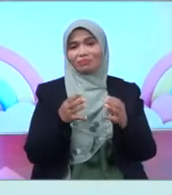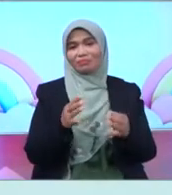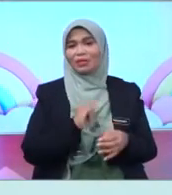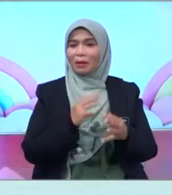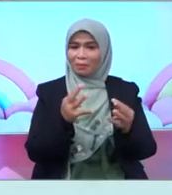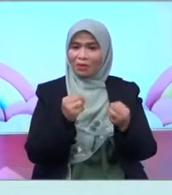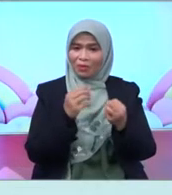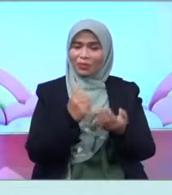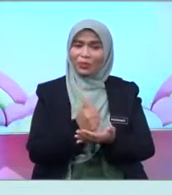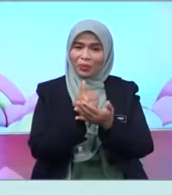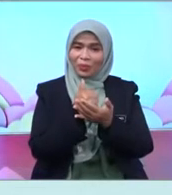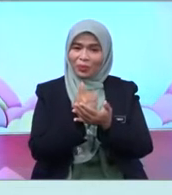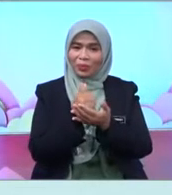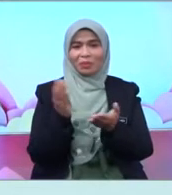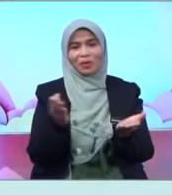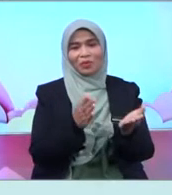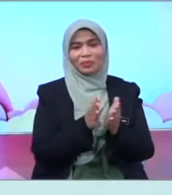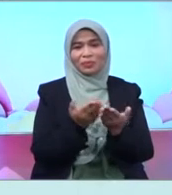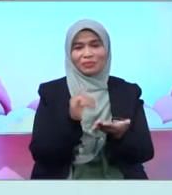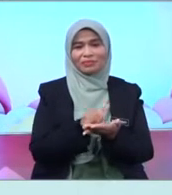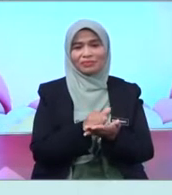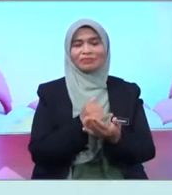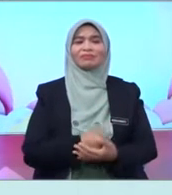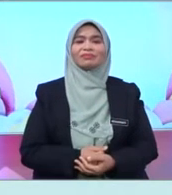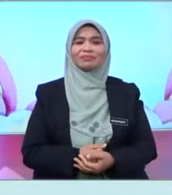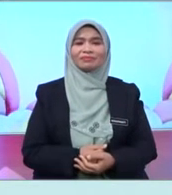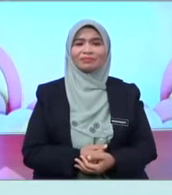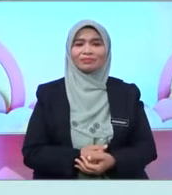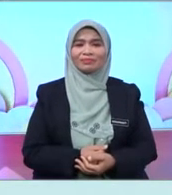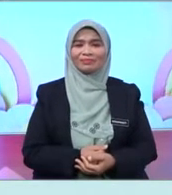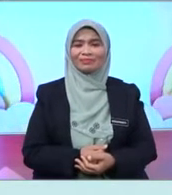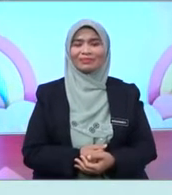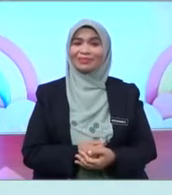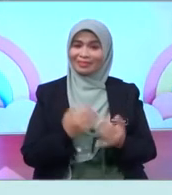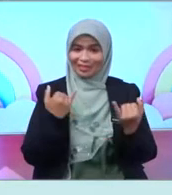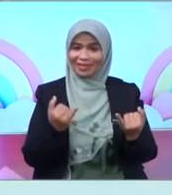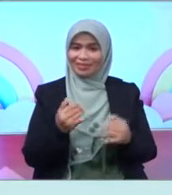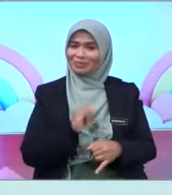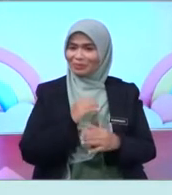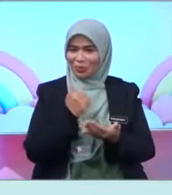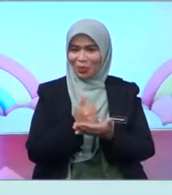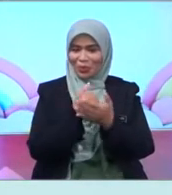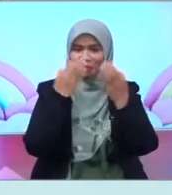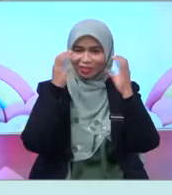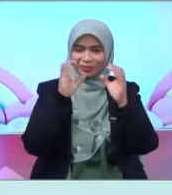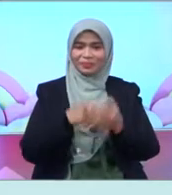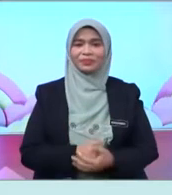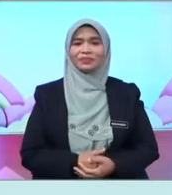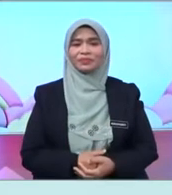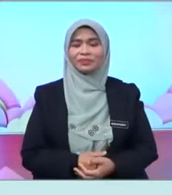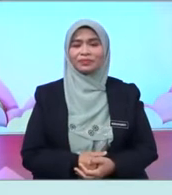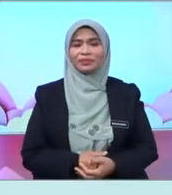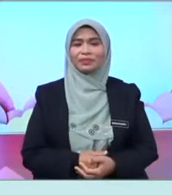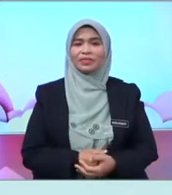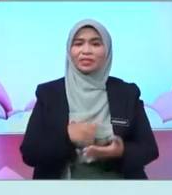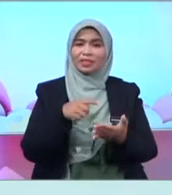itu Terima kasih Mira sama Ane kisah Itu dosen honorer Lazada makanya sih banyak-banyak ini